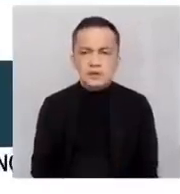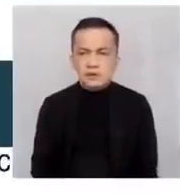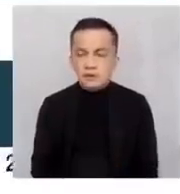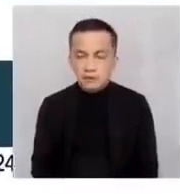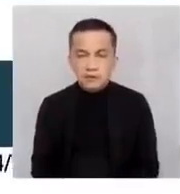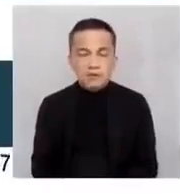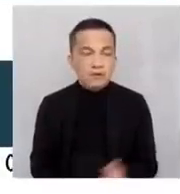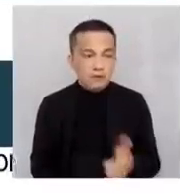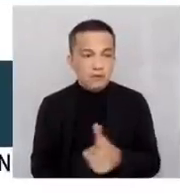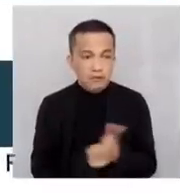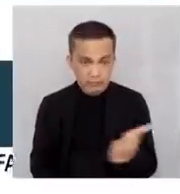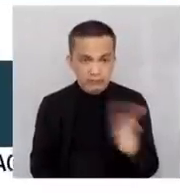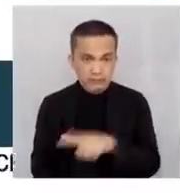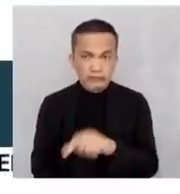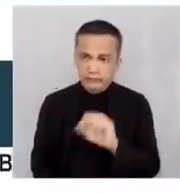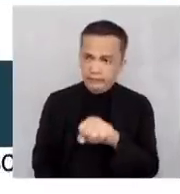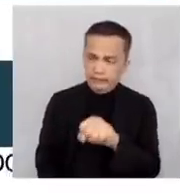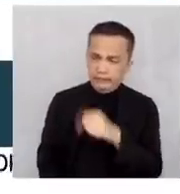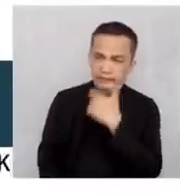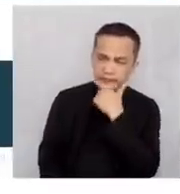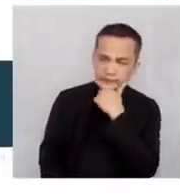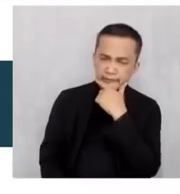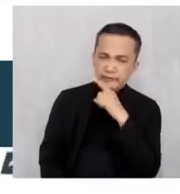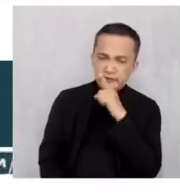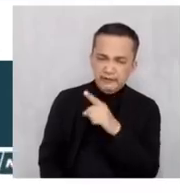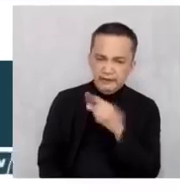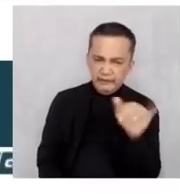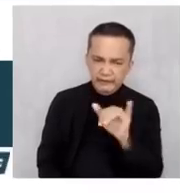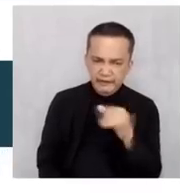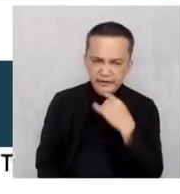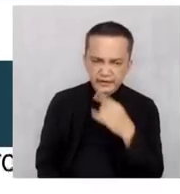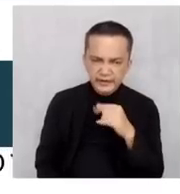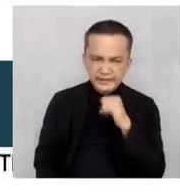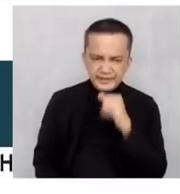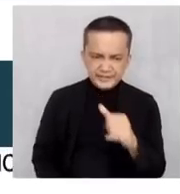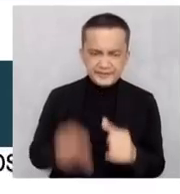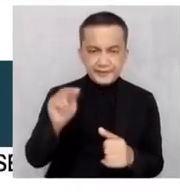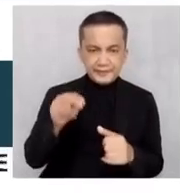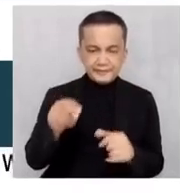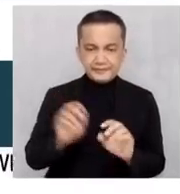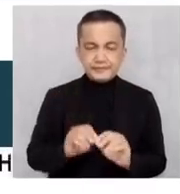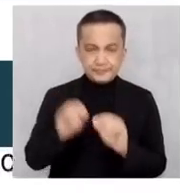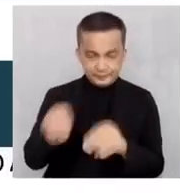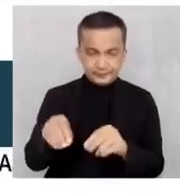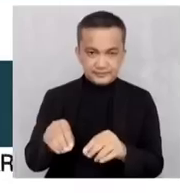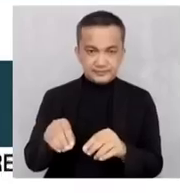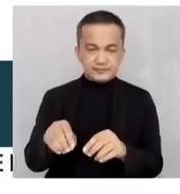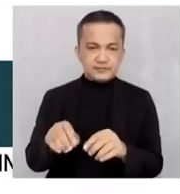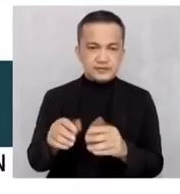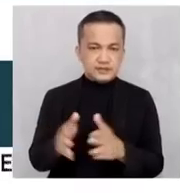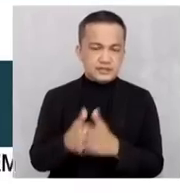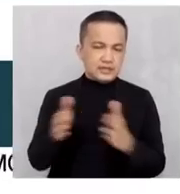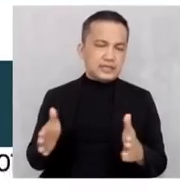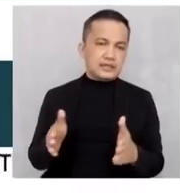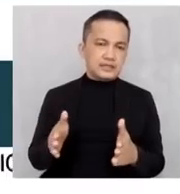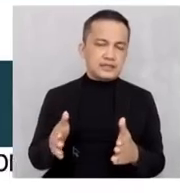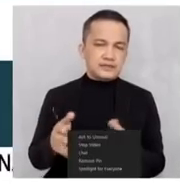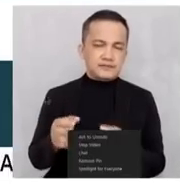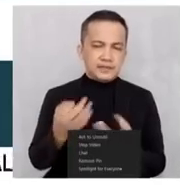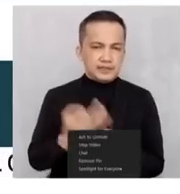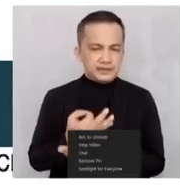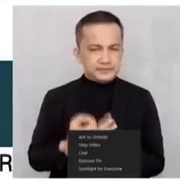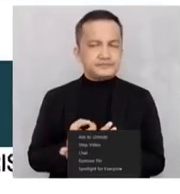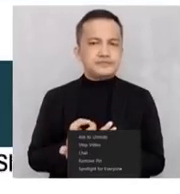mga statements na ito na katulad nga ng sinabi nyo, hindi na kailangan na maglagay ng ganung kalaking halaga